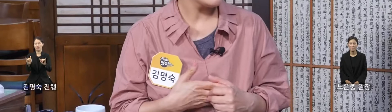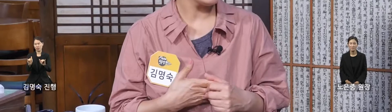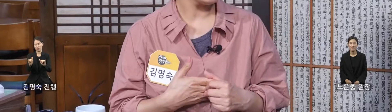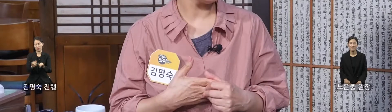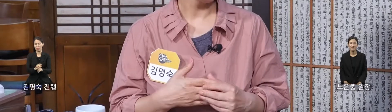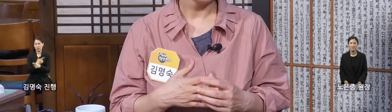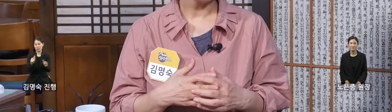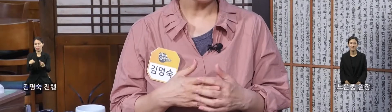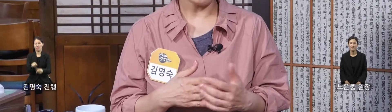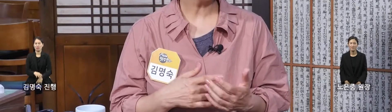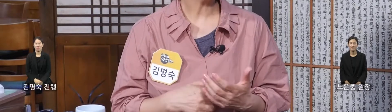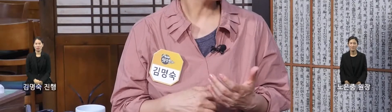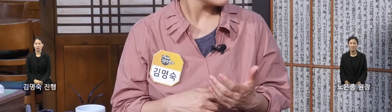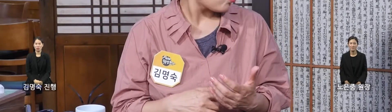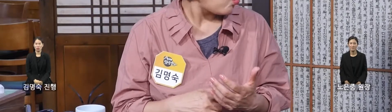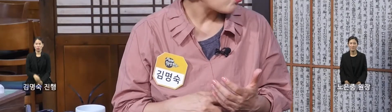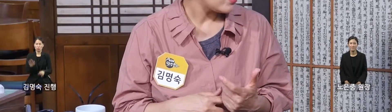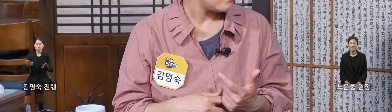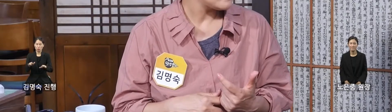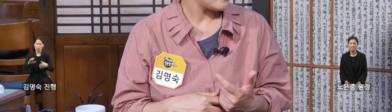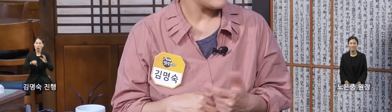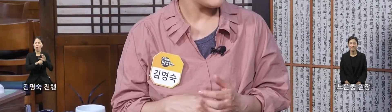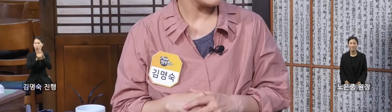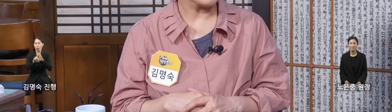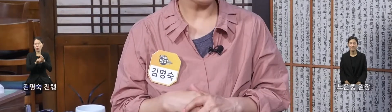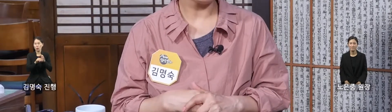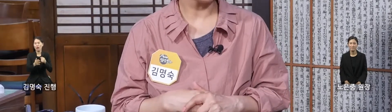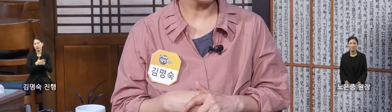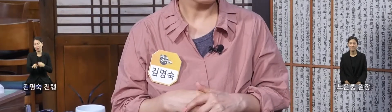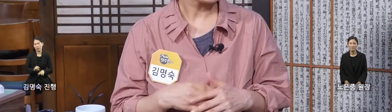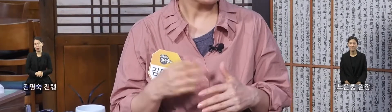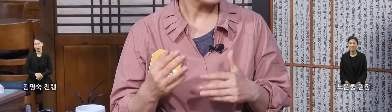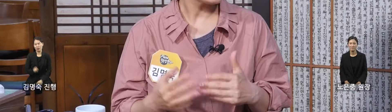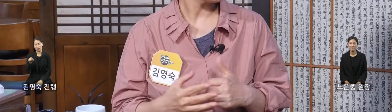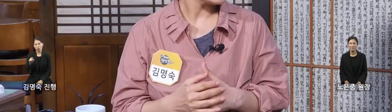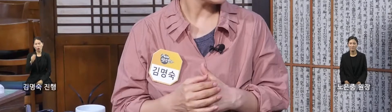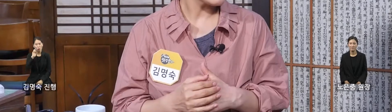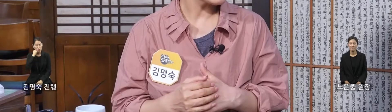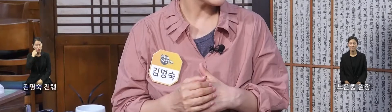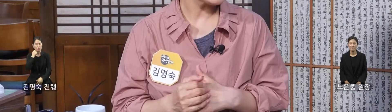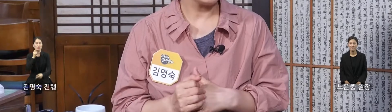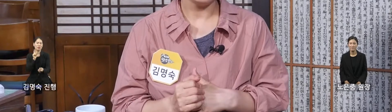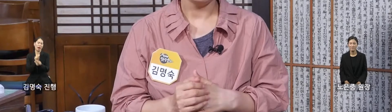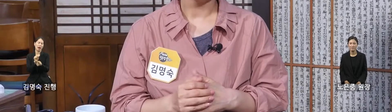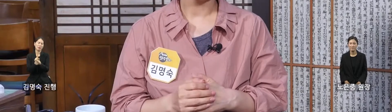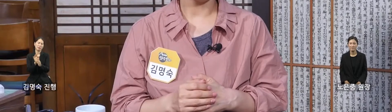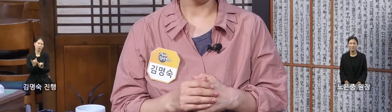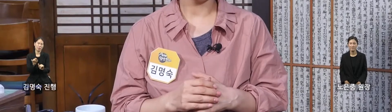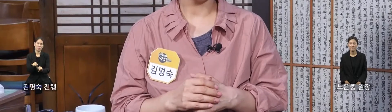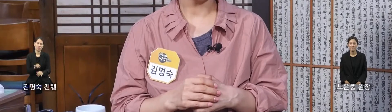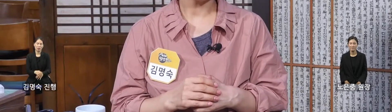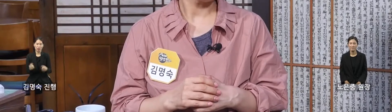그렇죠. 더군다나 지금 또 코로나 때문에 더 좀 많이 어려움을 겪고 계시고 네.